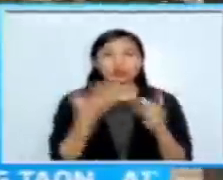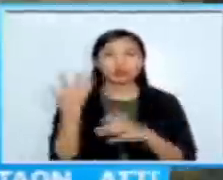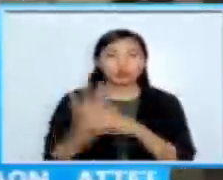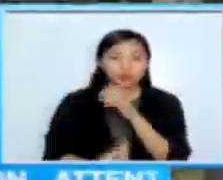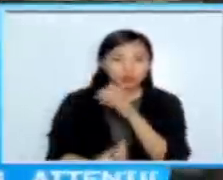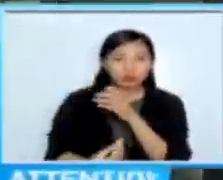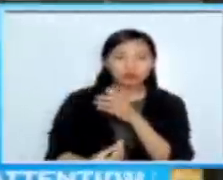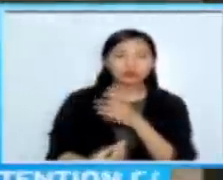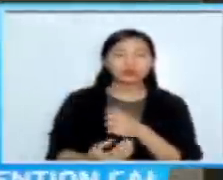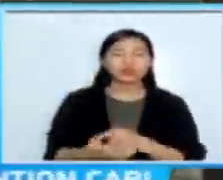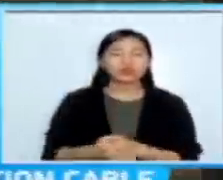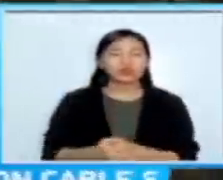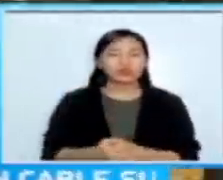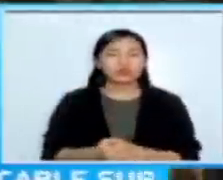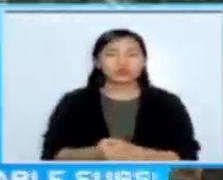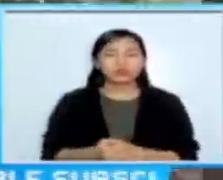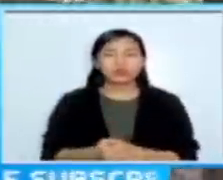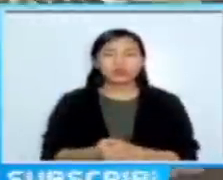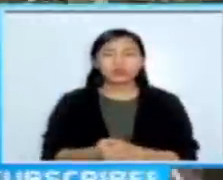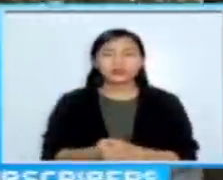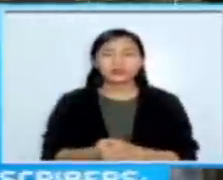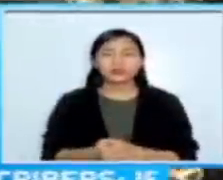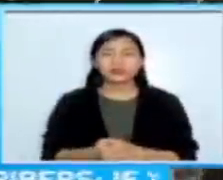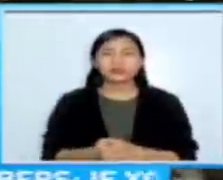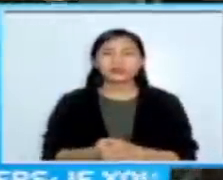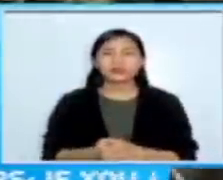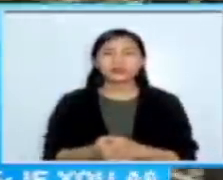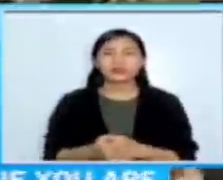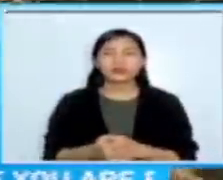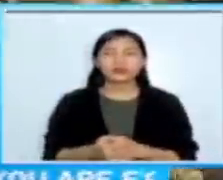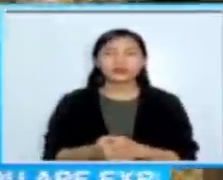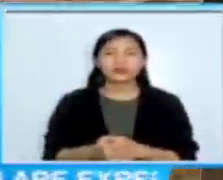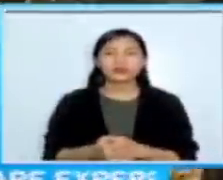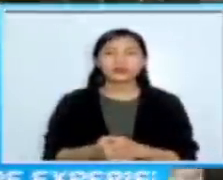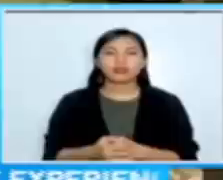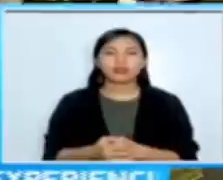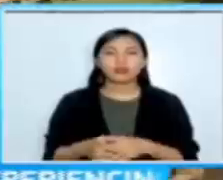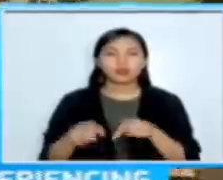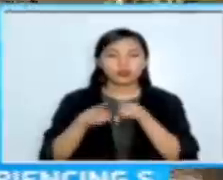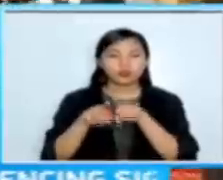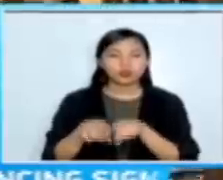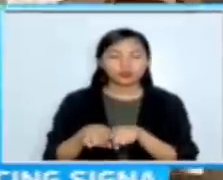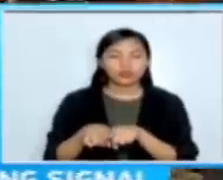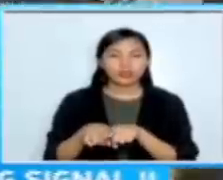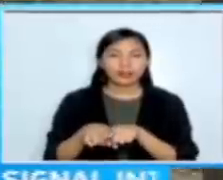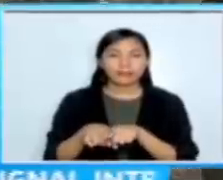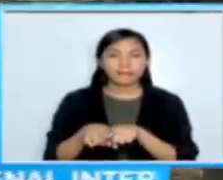tubig. May mga more, may mga around 100 or more na tinatay.